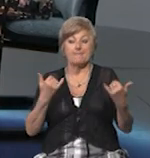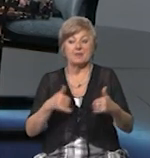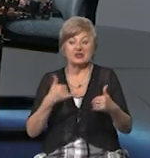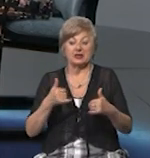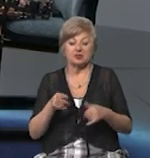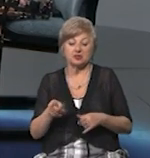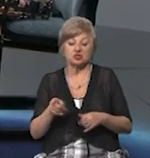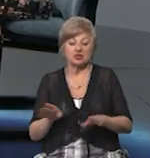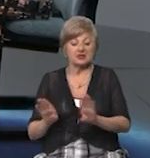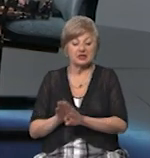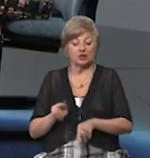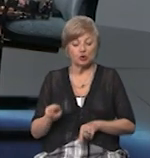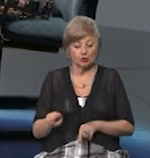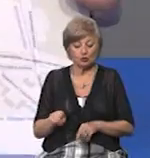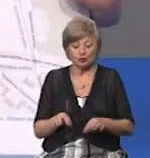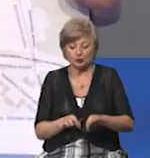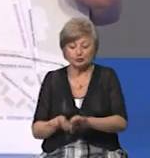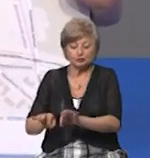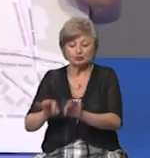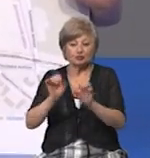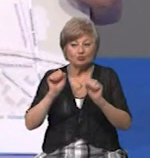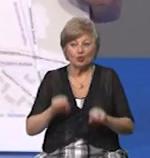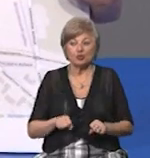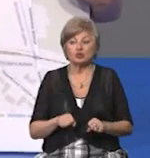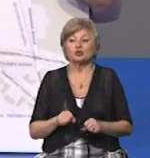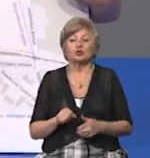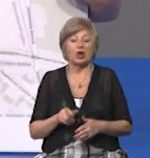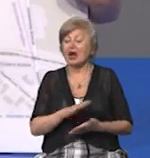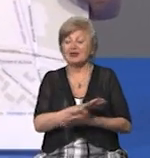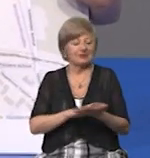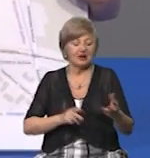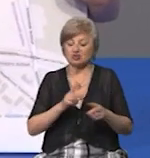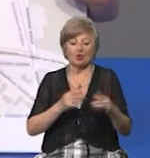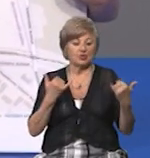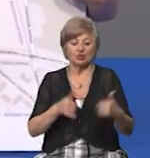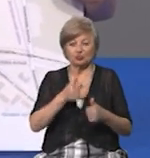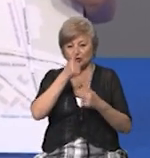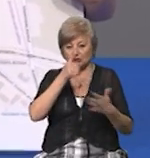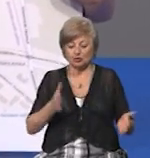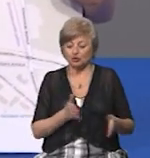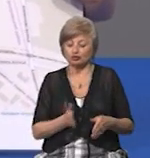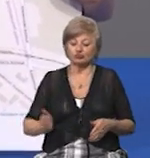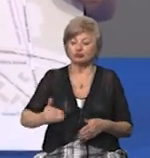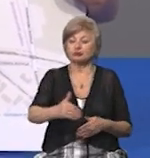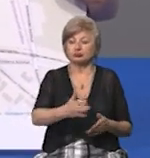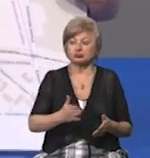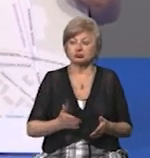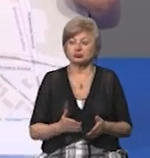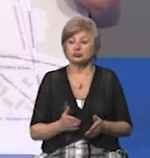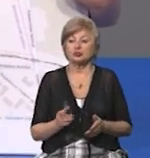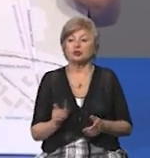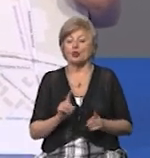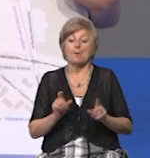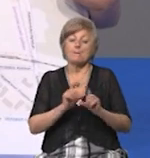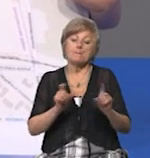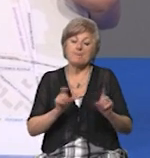фактично вона перекрита отут, тут можна проїхати, але далі на по Металургів ви не проїдете. Тобто, ну, тут такий апендікс вийшов для того, щоб обслуговувати магазини,